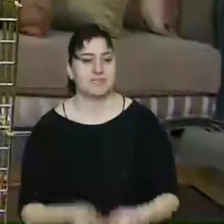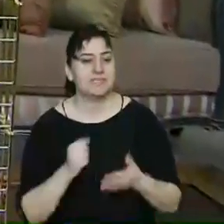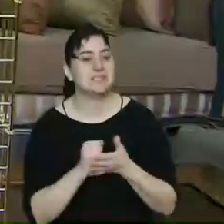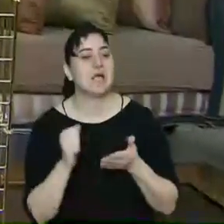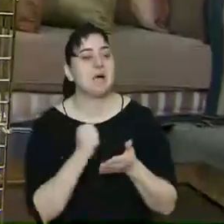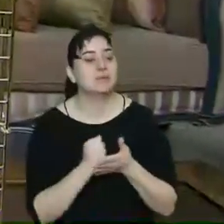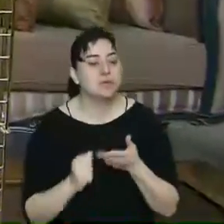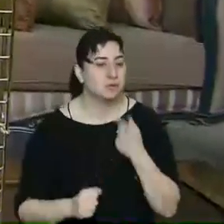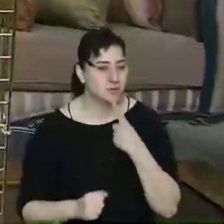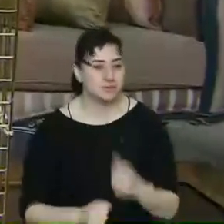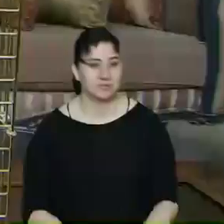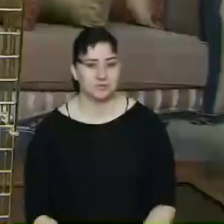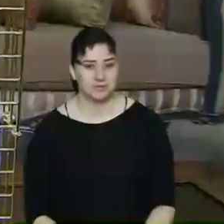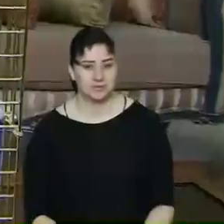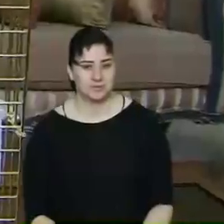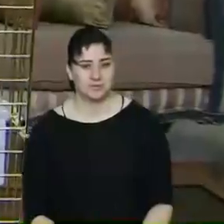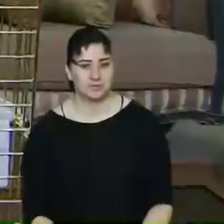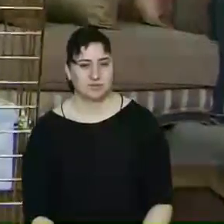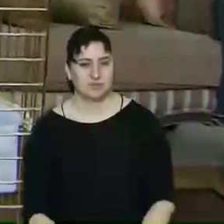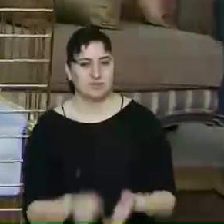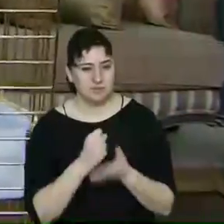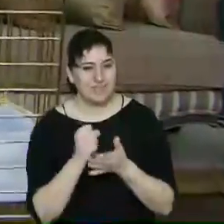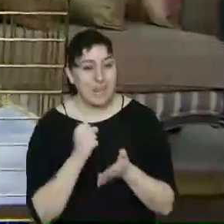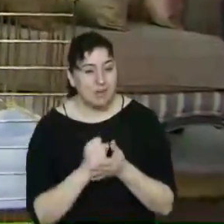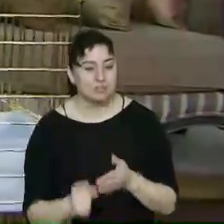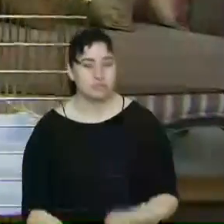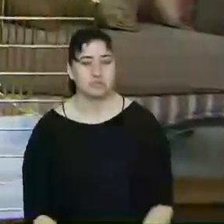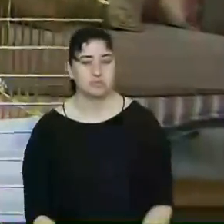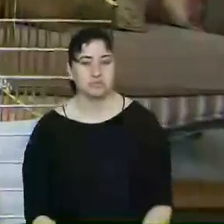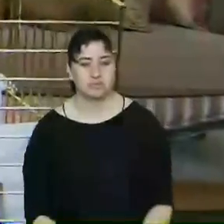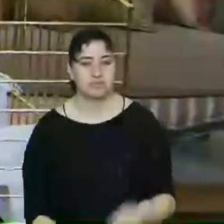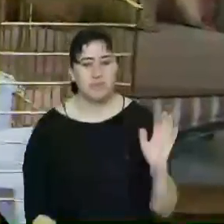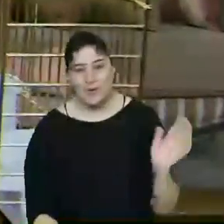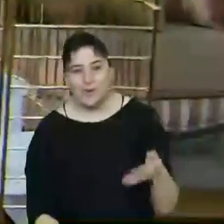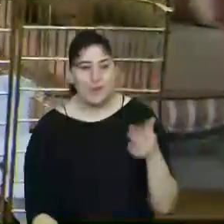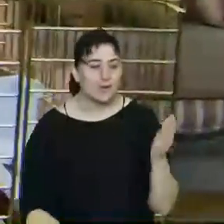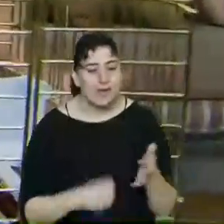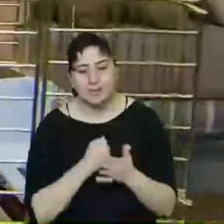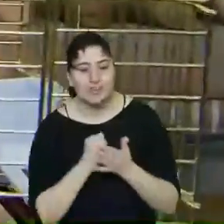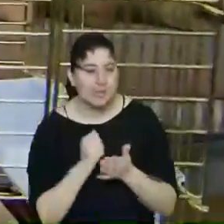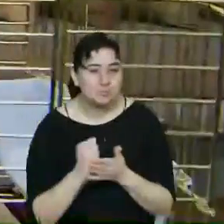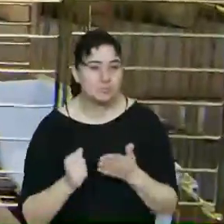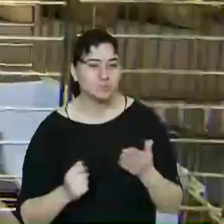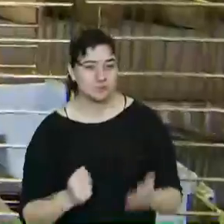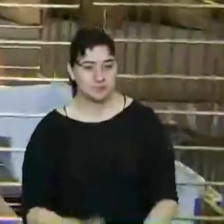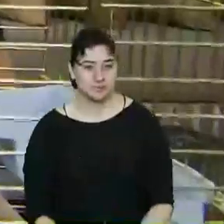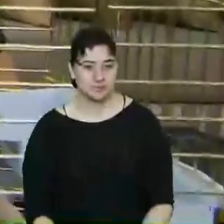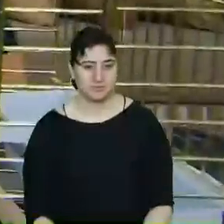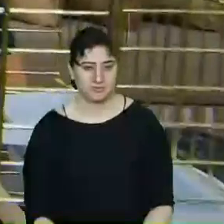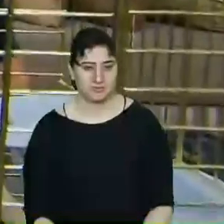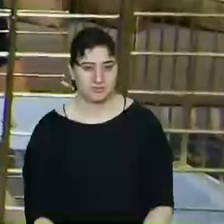Trabzon. Söylesene. Trabzon. Uy uşağım Trabzon.